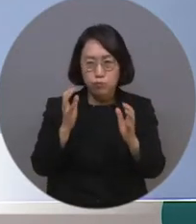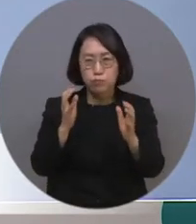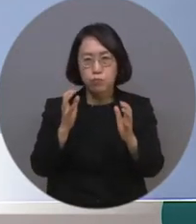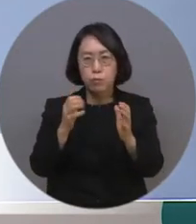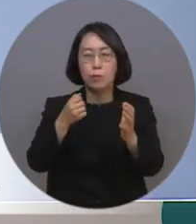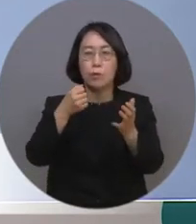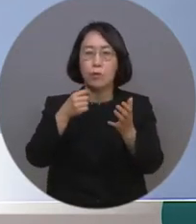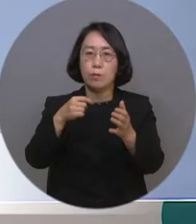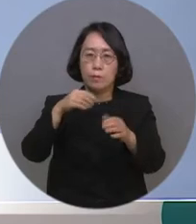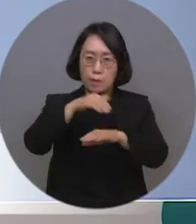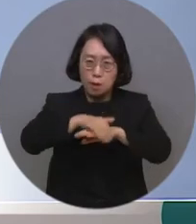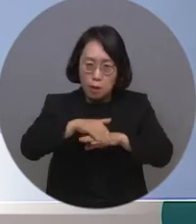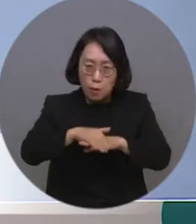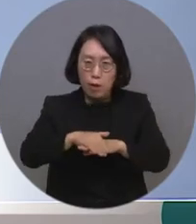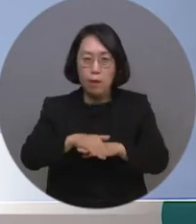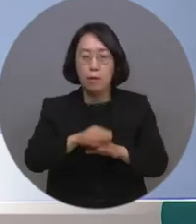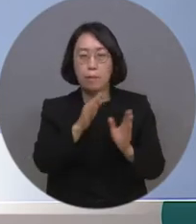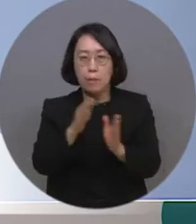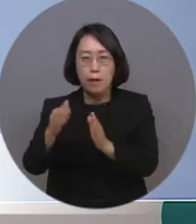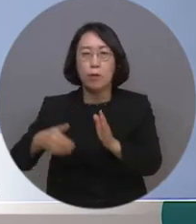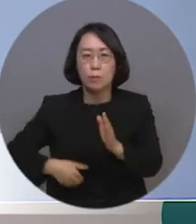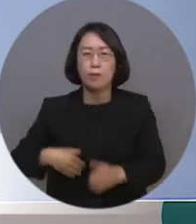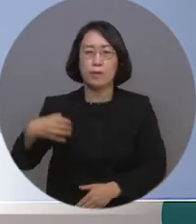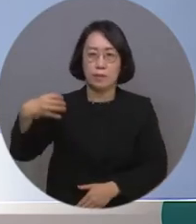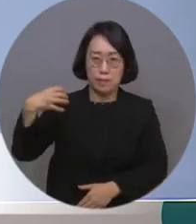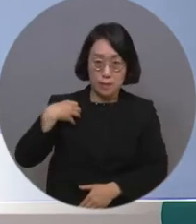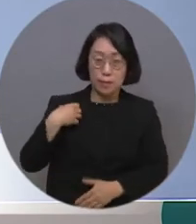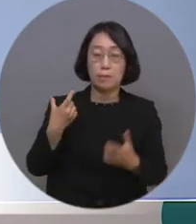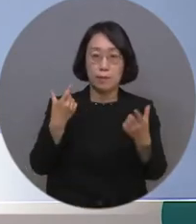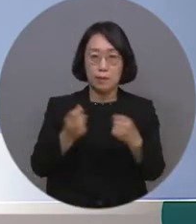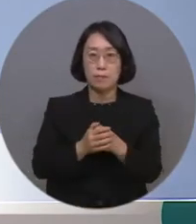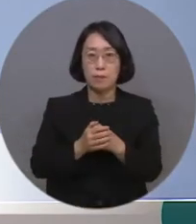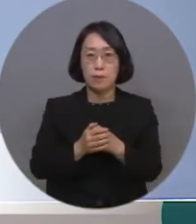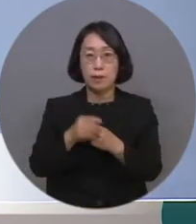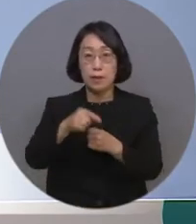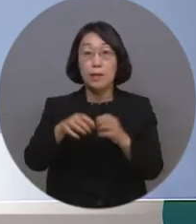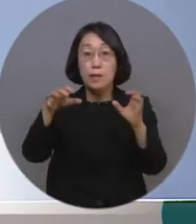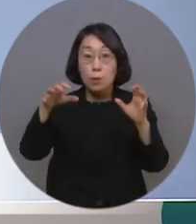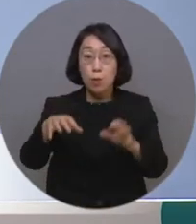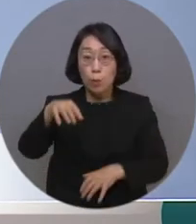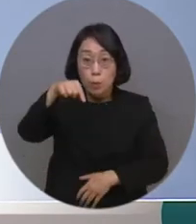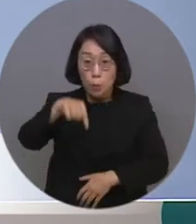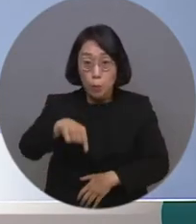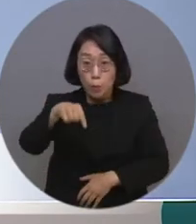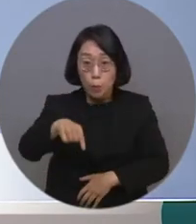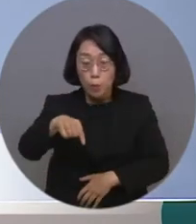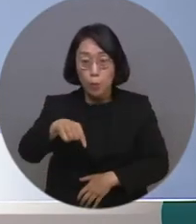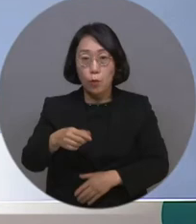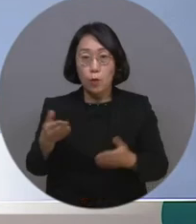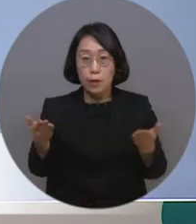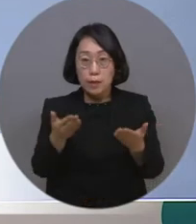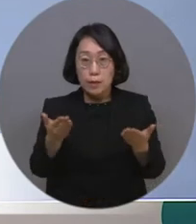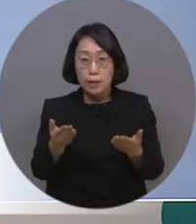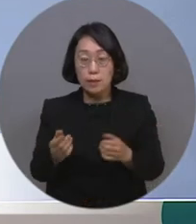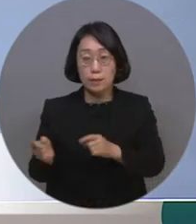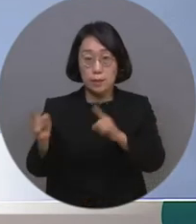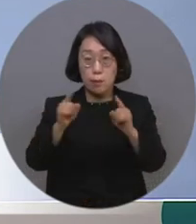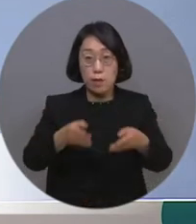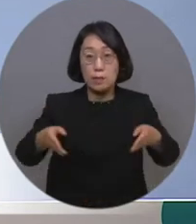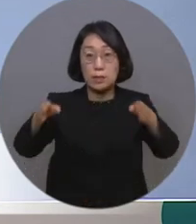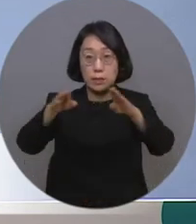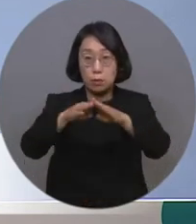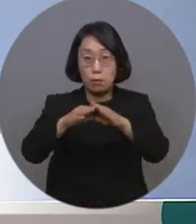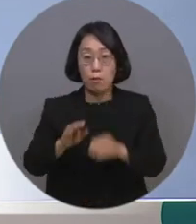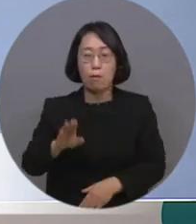해야 되는 국가 책무라고 저는 생각합니다. 그래서 오늘 이 자리에 직업재활시설이 모든 장애인의 내